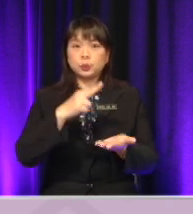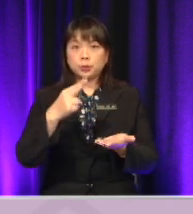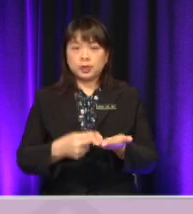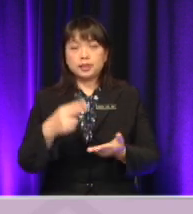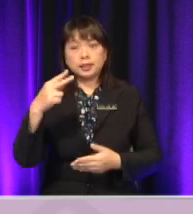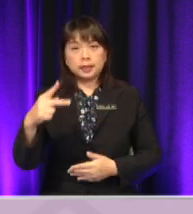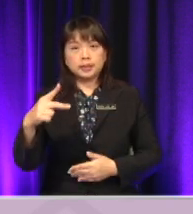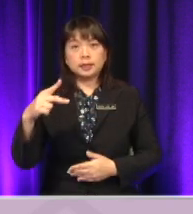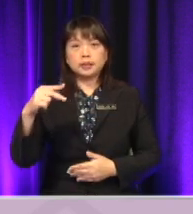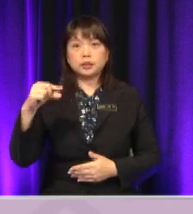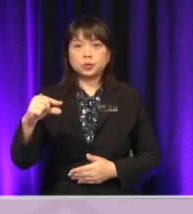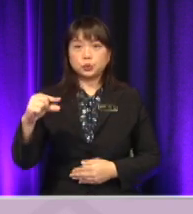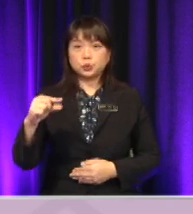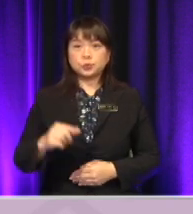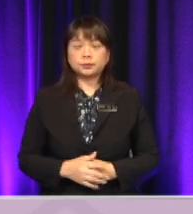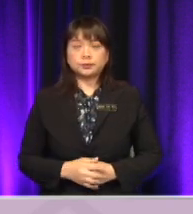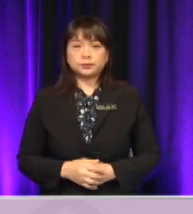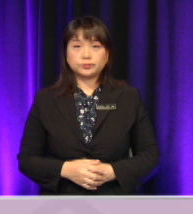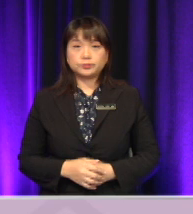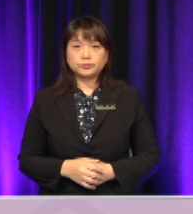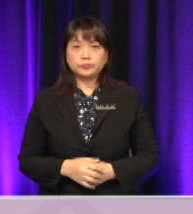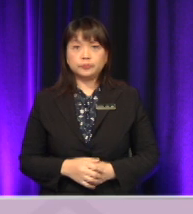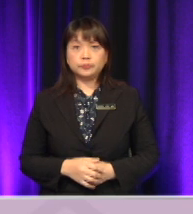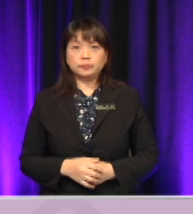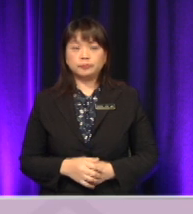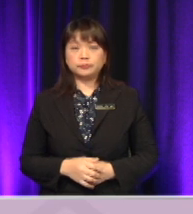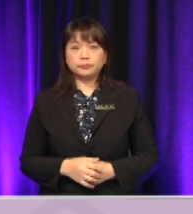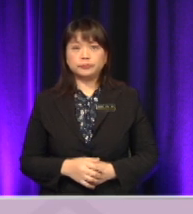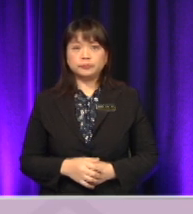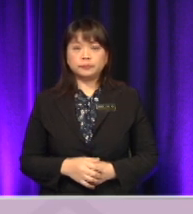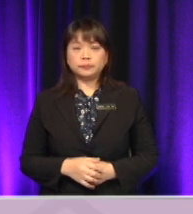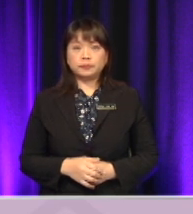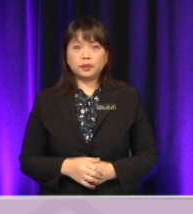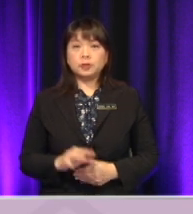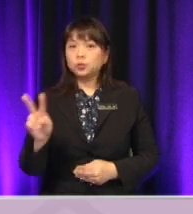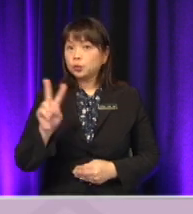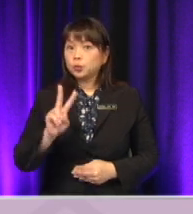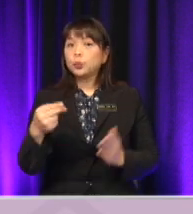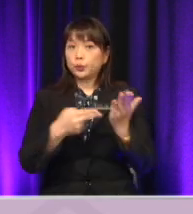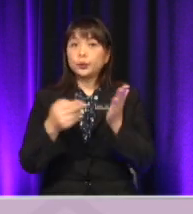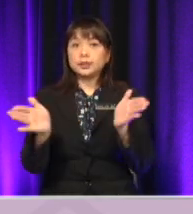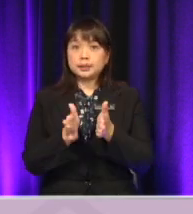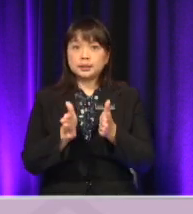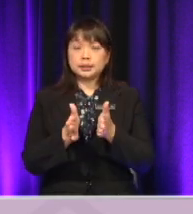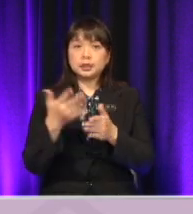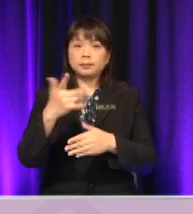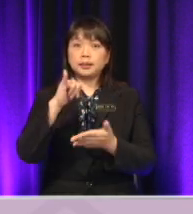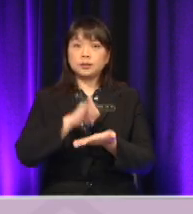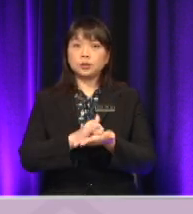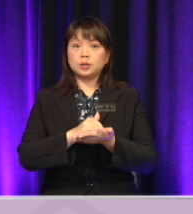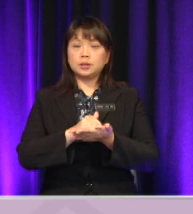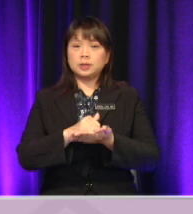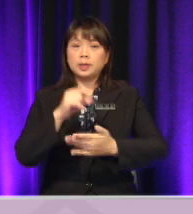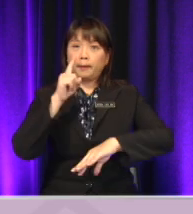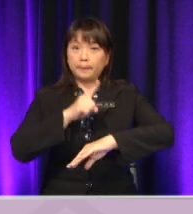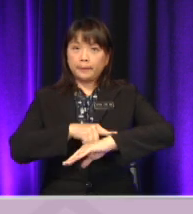Atau simbolnya adalah kg. kg. Okey, kg tu K dengan G tu huruf kecil lah. Ya. Okey, kemudian masa. Masa?